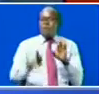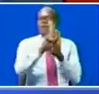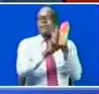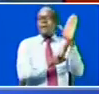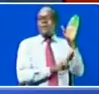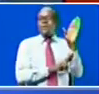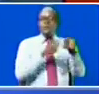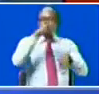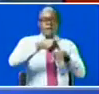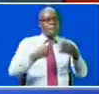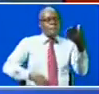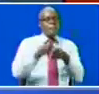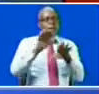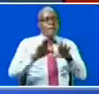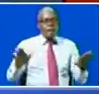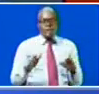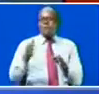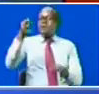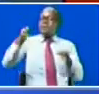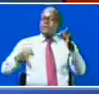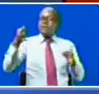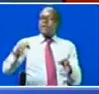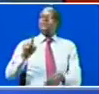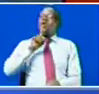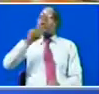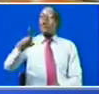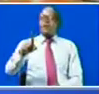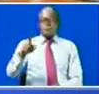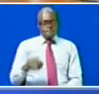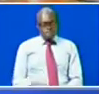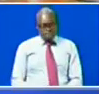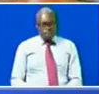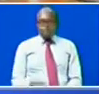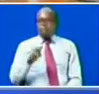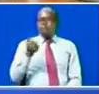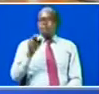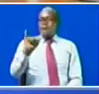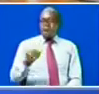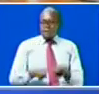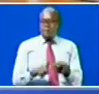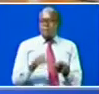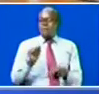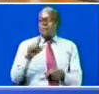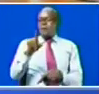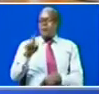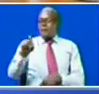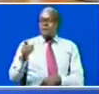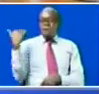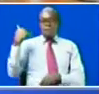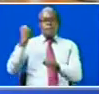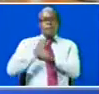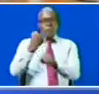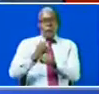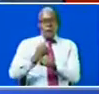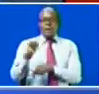za ununuzi. Hakimu mkuu Douglas Ogoti alitoa uamuzi huo ambapo Mary Ngethe na Alexander Musee waliohudumu katika